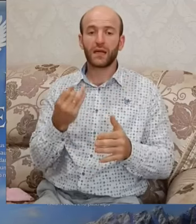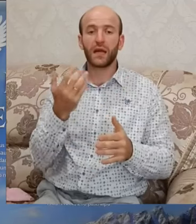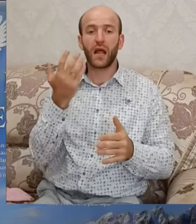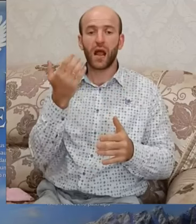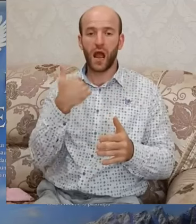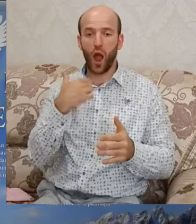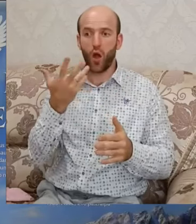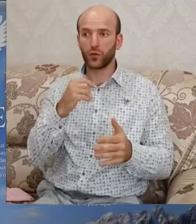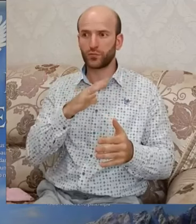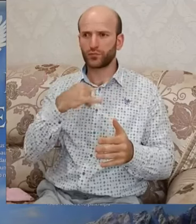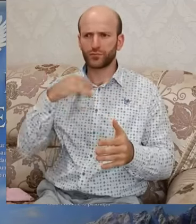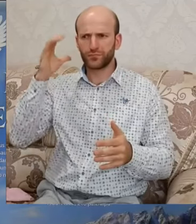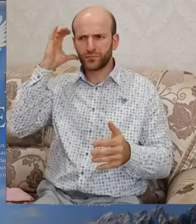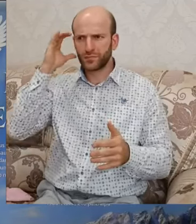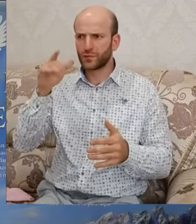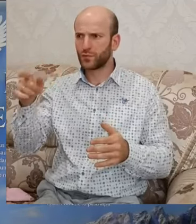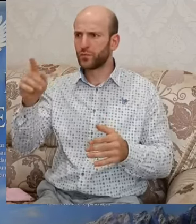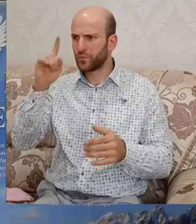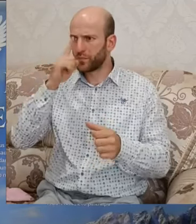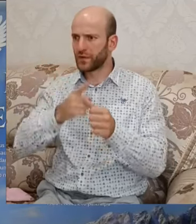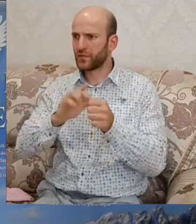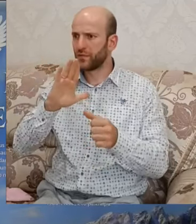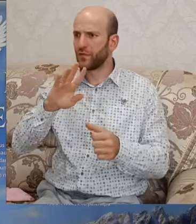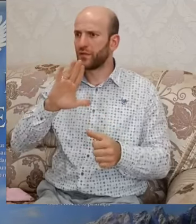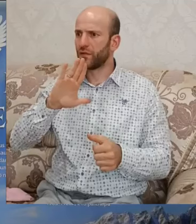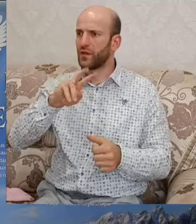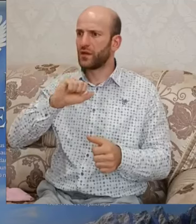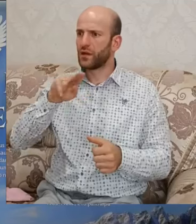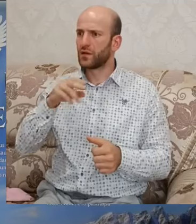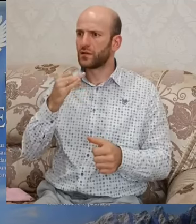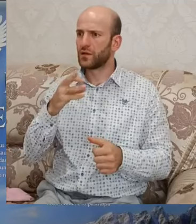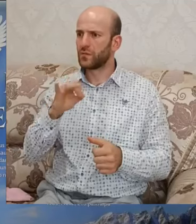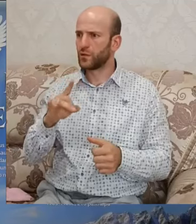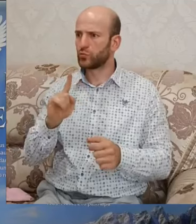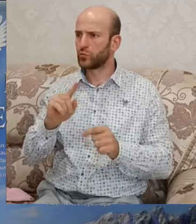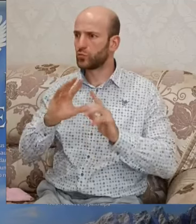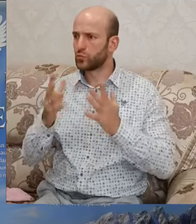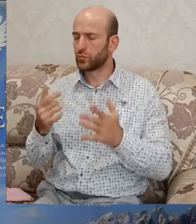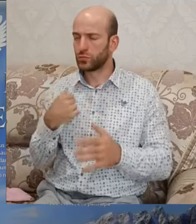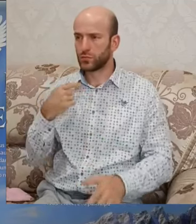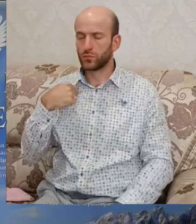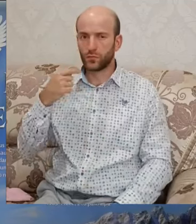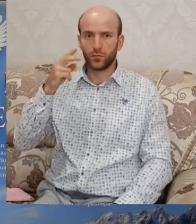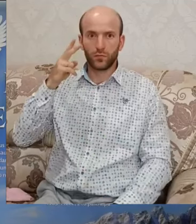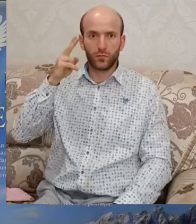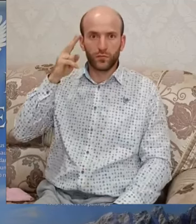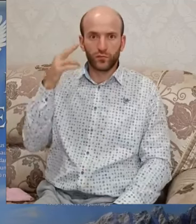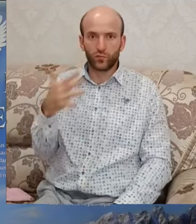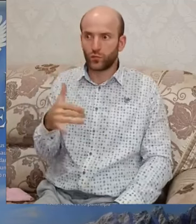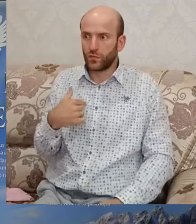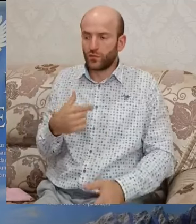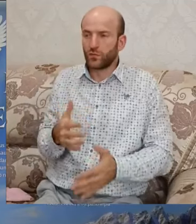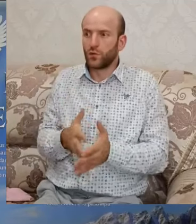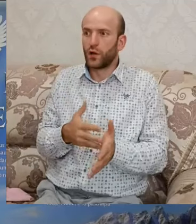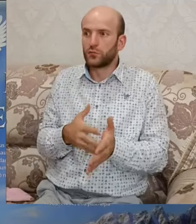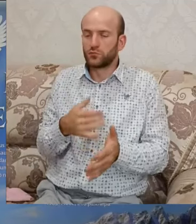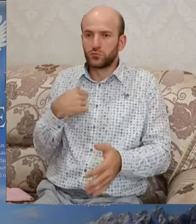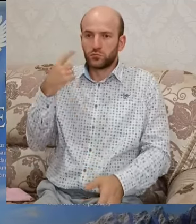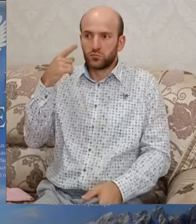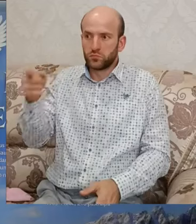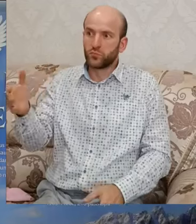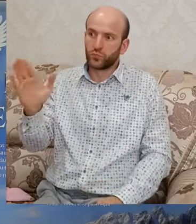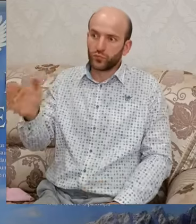ситуацию брата Владимира, aš nežinau, ar jis atvažiuos. Я не знал, приедет ли он. Nežinau, ar jis įskris. Я не знал, он прилетит ли. Ir žinot, man